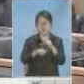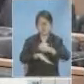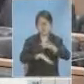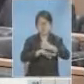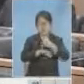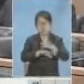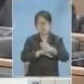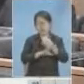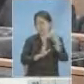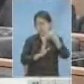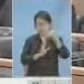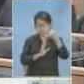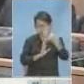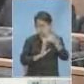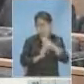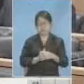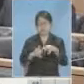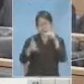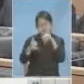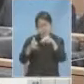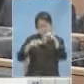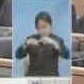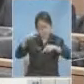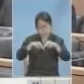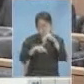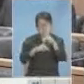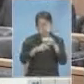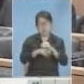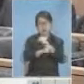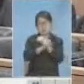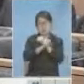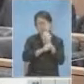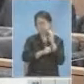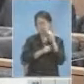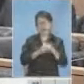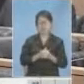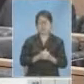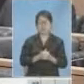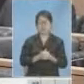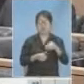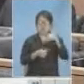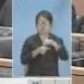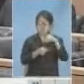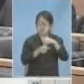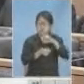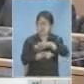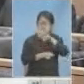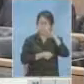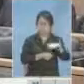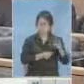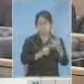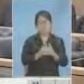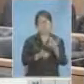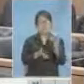ประธานอส.เนี่ยอาสาสมัครนะครับแม้กระทั่งในตามชาวเขาตามที่เข